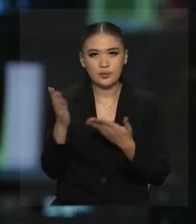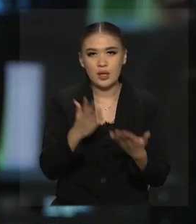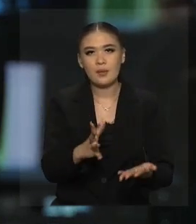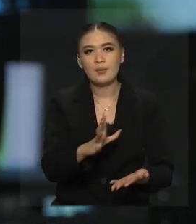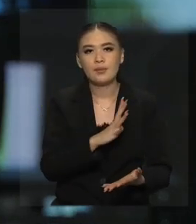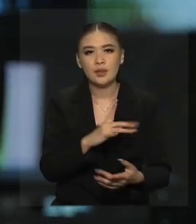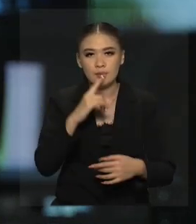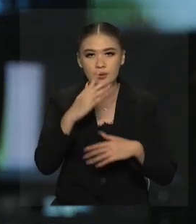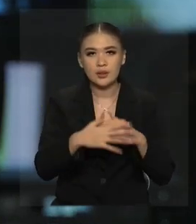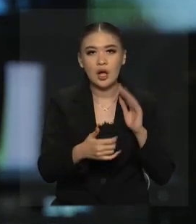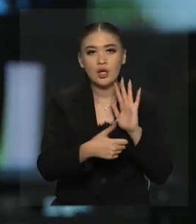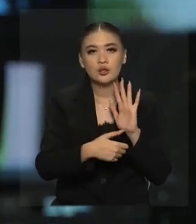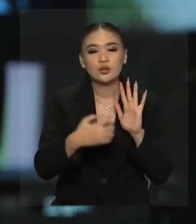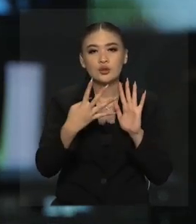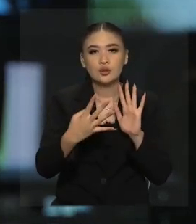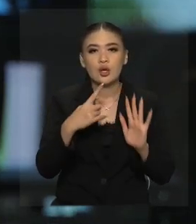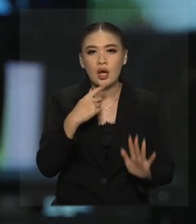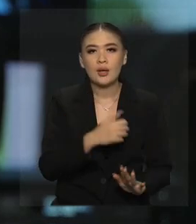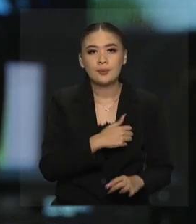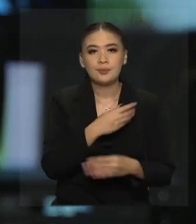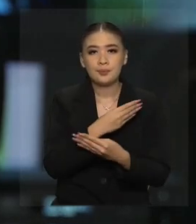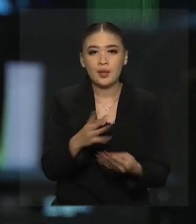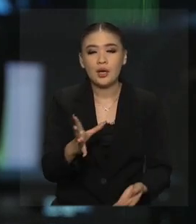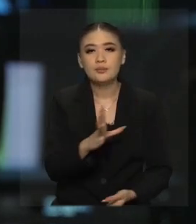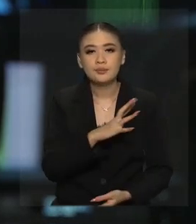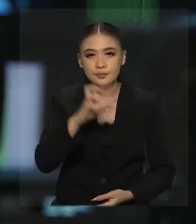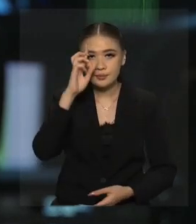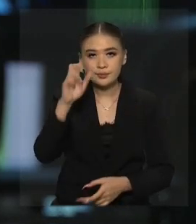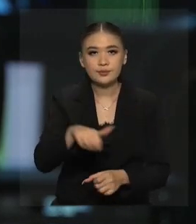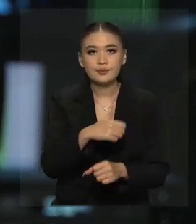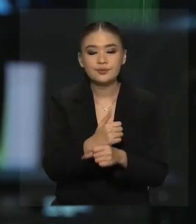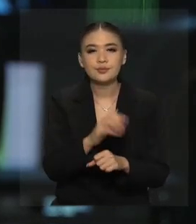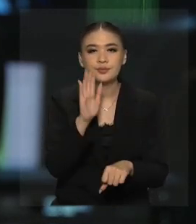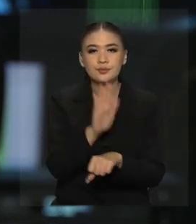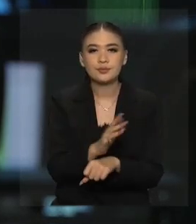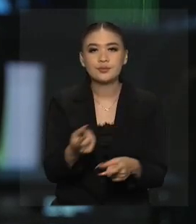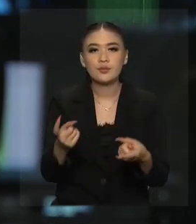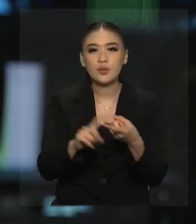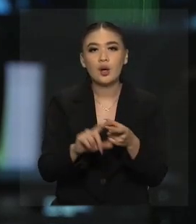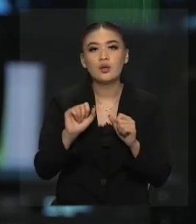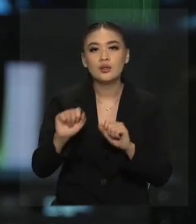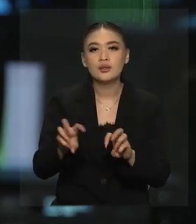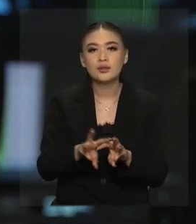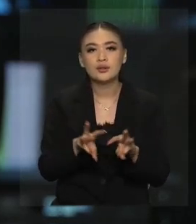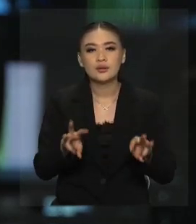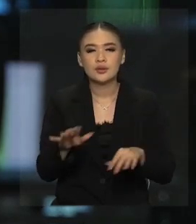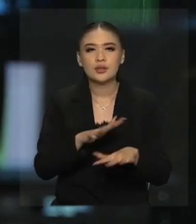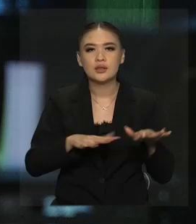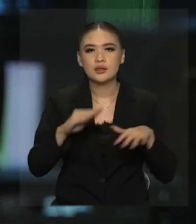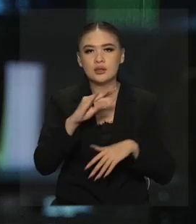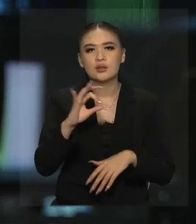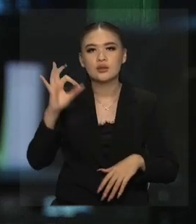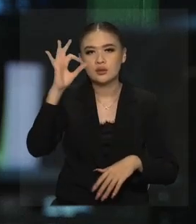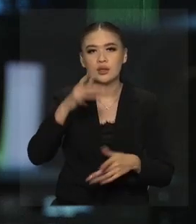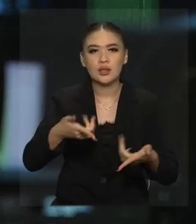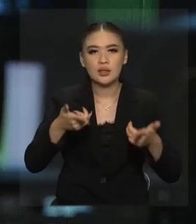мұндай мүмкіндік 604 жауынгерге бұйырған. Мемлекет басшысының тапсырмасы аясында Қорғаныс министрлігі елдегі жоғары оқу орындарымен